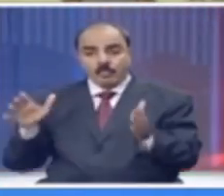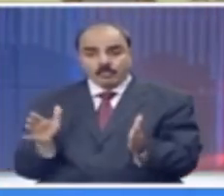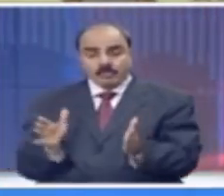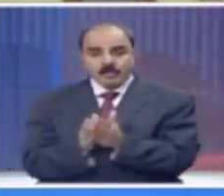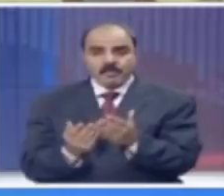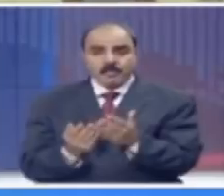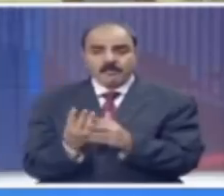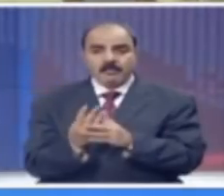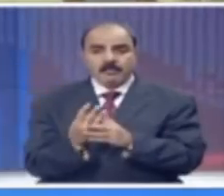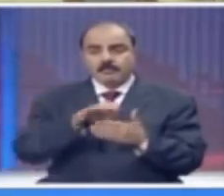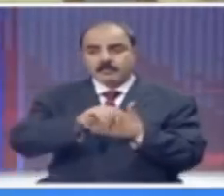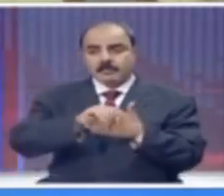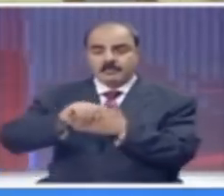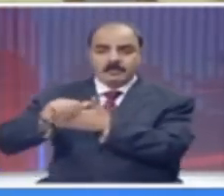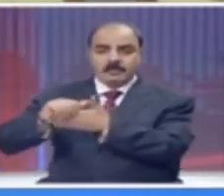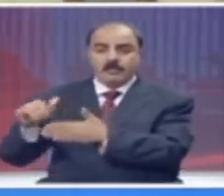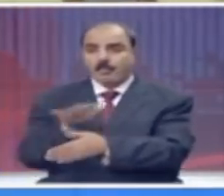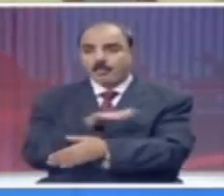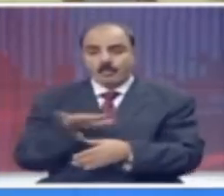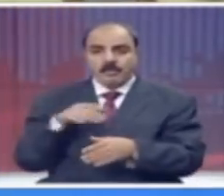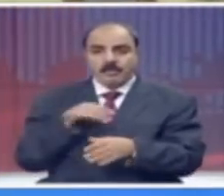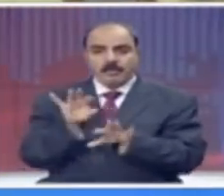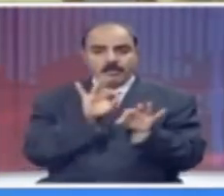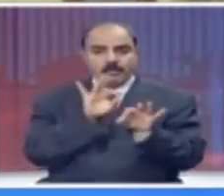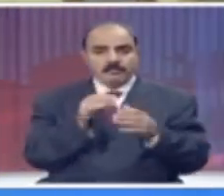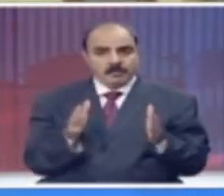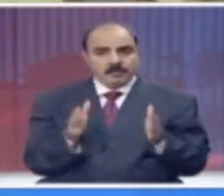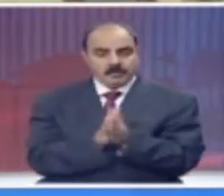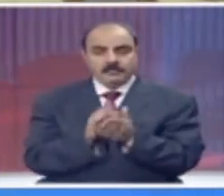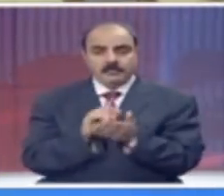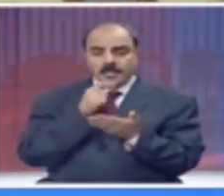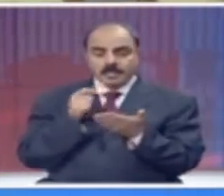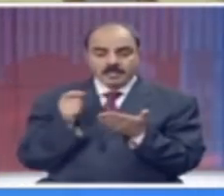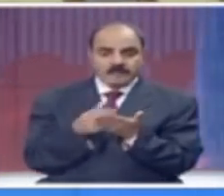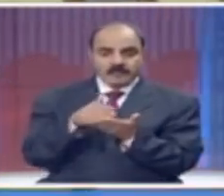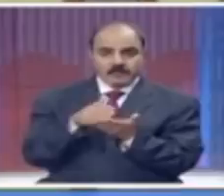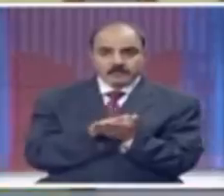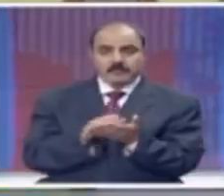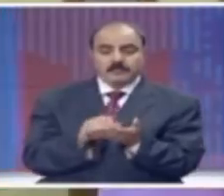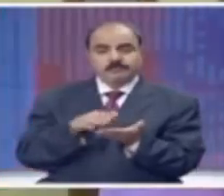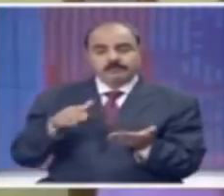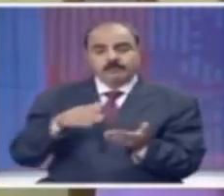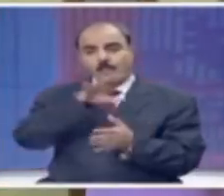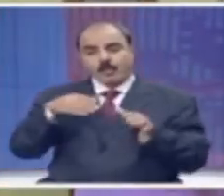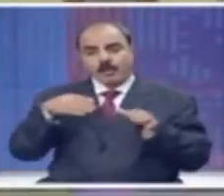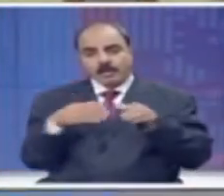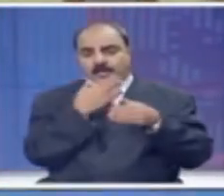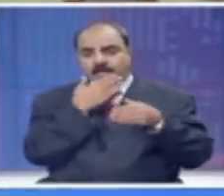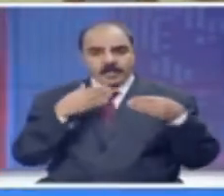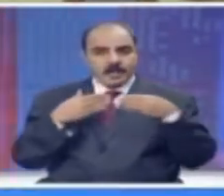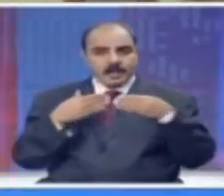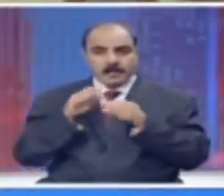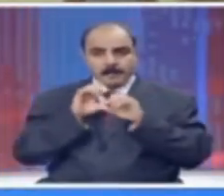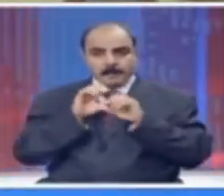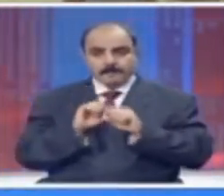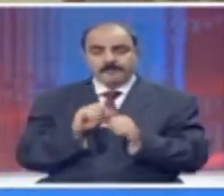هذه الاستمارات، يعني الاستمارة الاختيارات دي، ده في مظروف، وفي مظروف أكبر بيحط فيه كل هذه